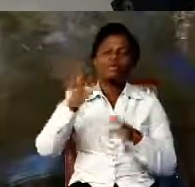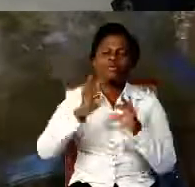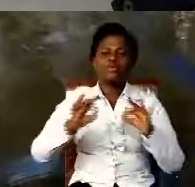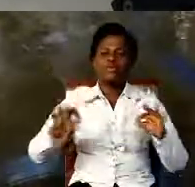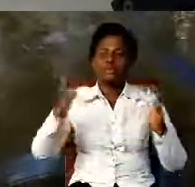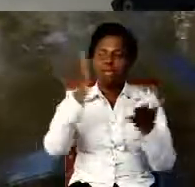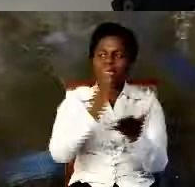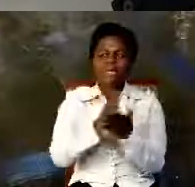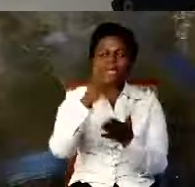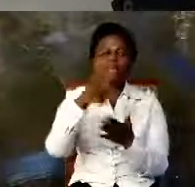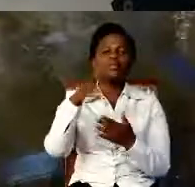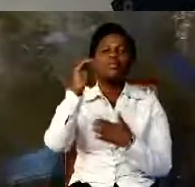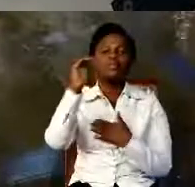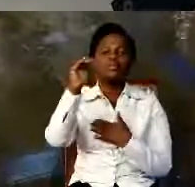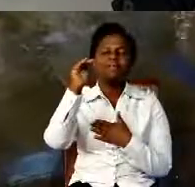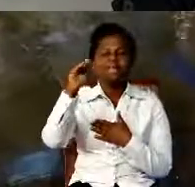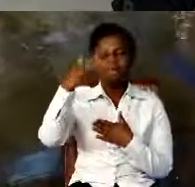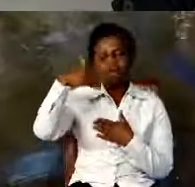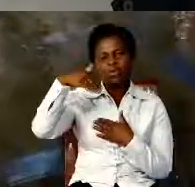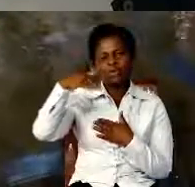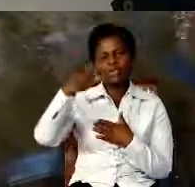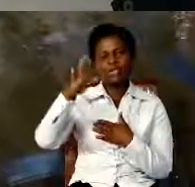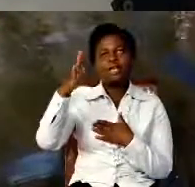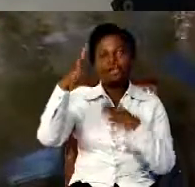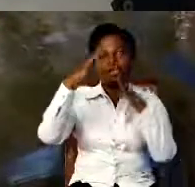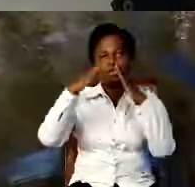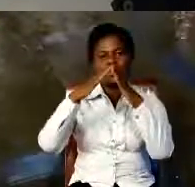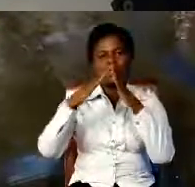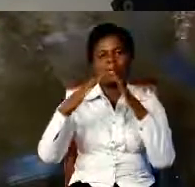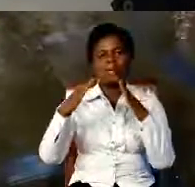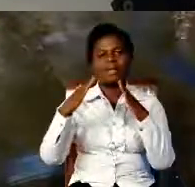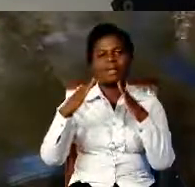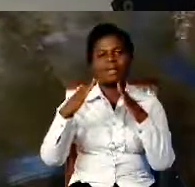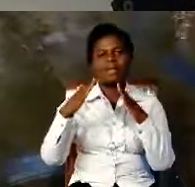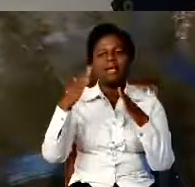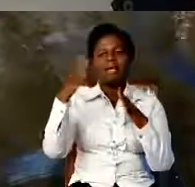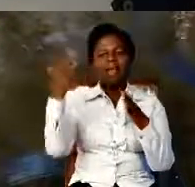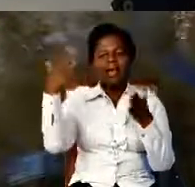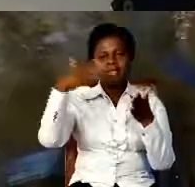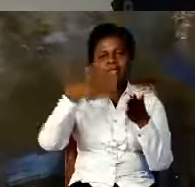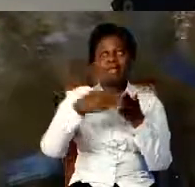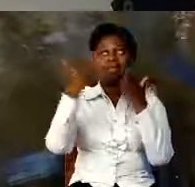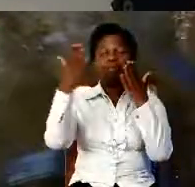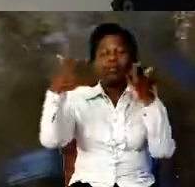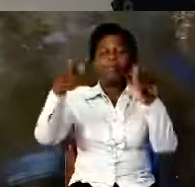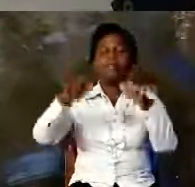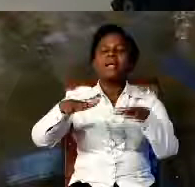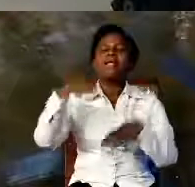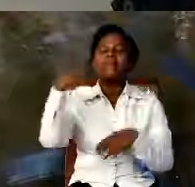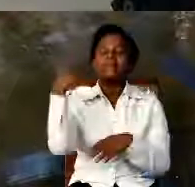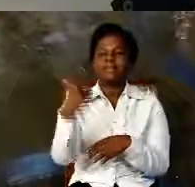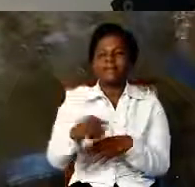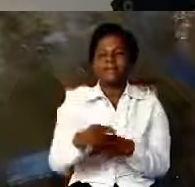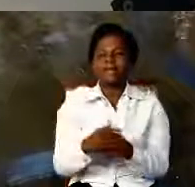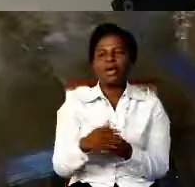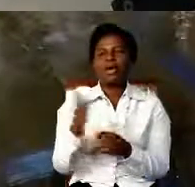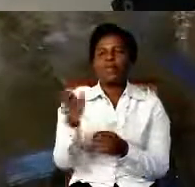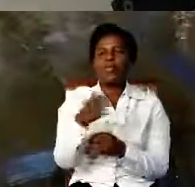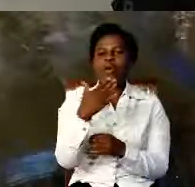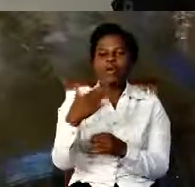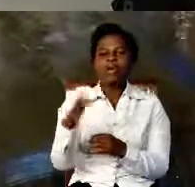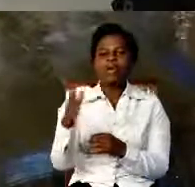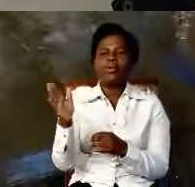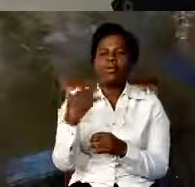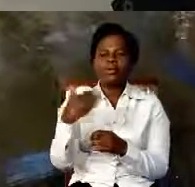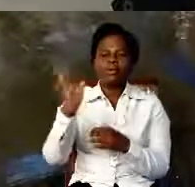Hakika tupo safarini kuelekea nyumbani hatimaye. Mungu awabariki sana kwaya kwa wimbo